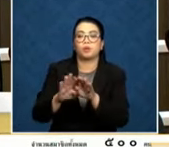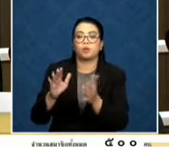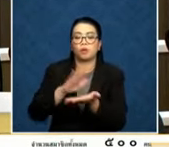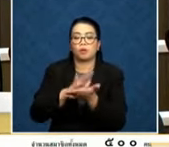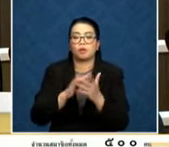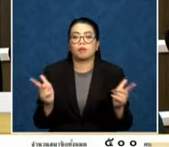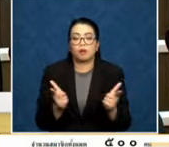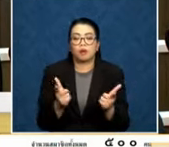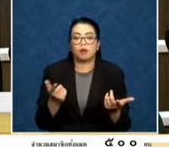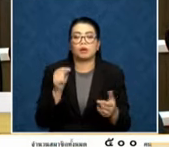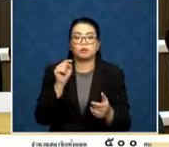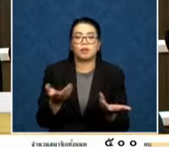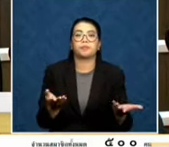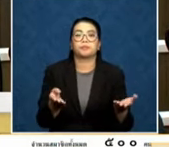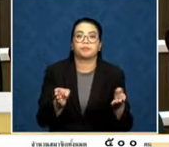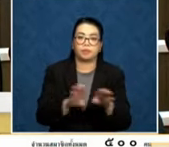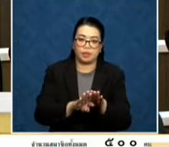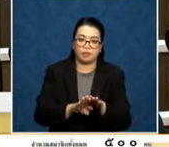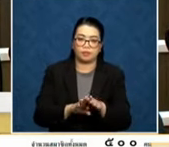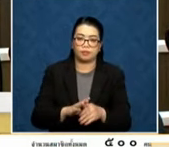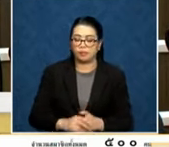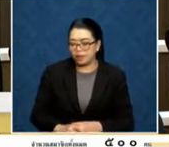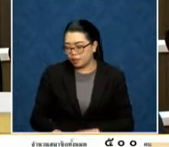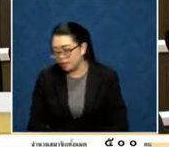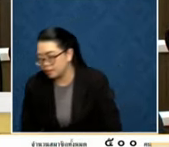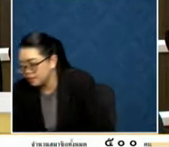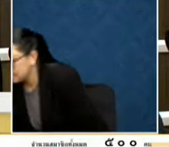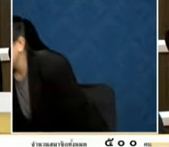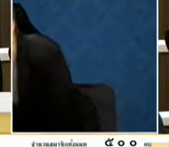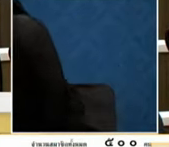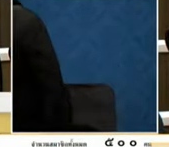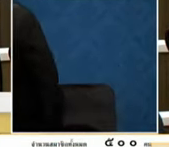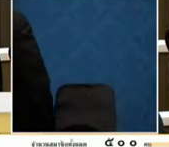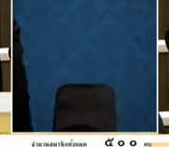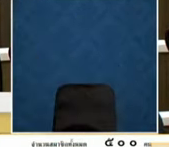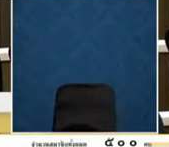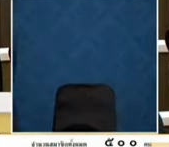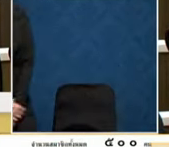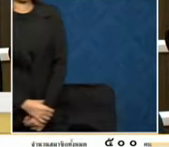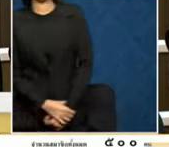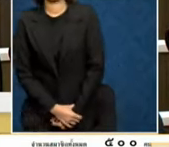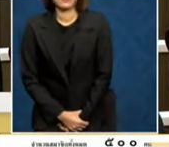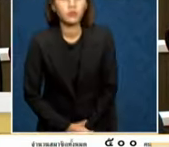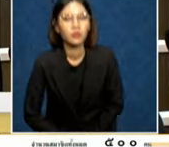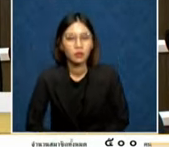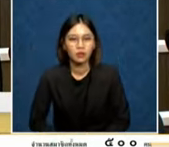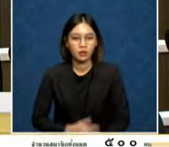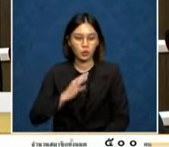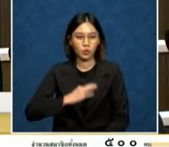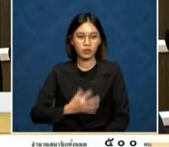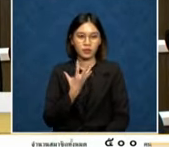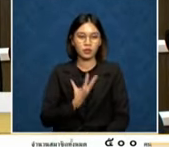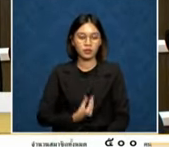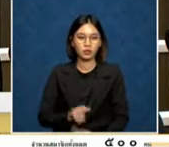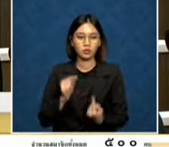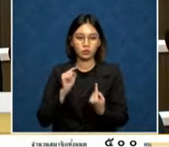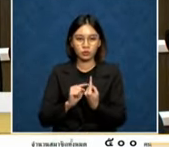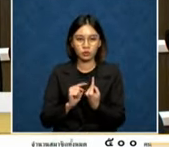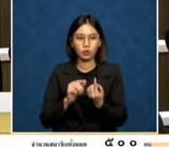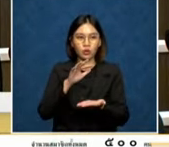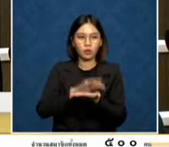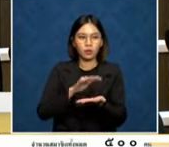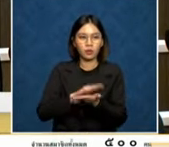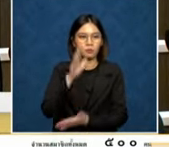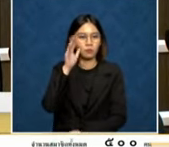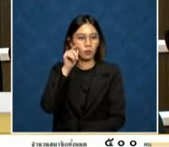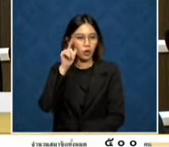เล็กในที่สุดเป็นเรื่องที่ทำให้ใจหายและเศร้าใจโรงเรียนที่ปู่ย่าตายายพ่อแม่ศึกษา